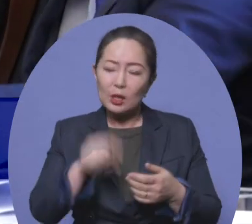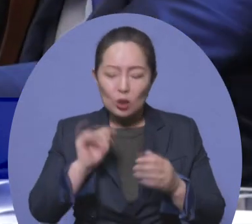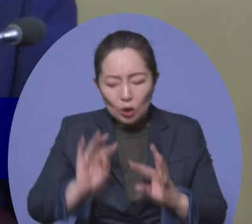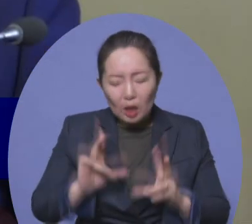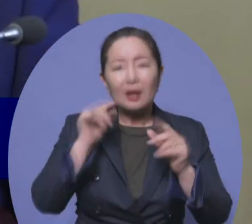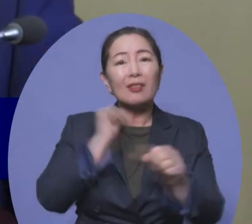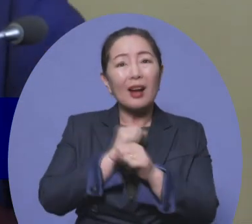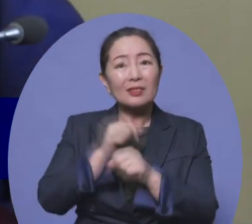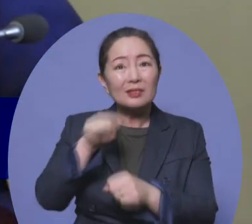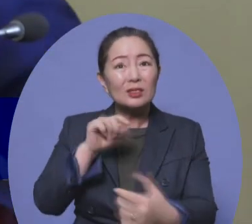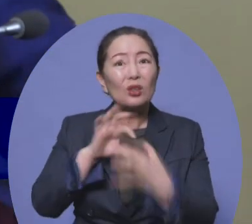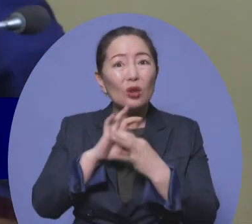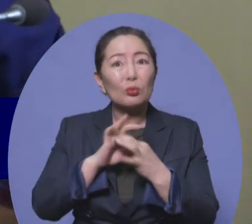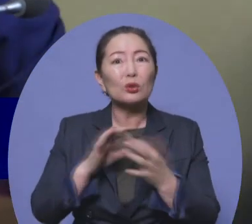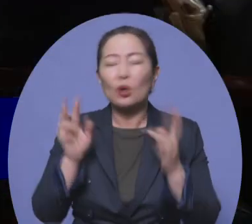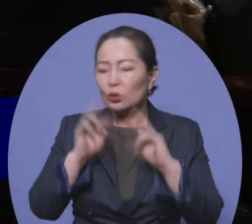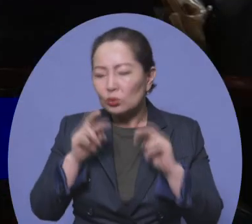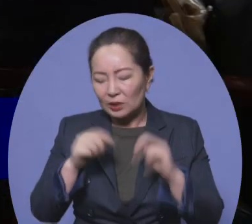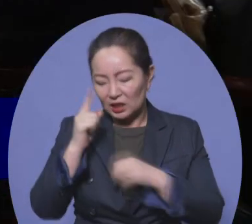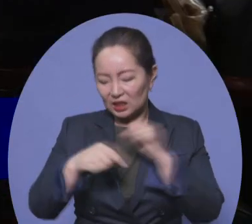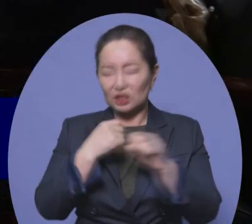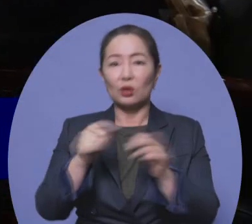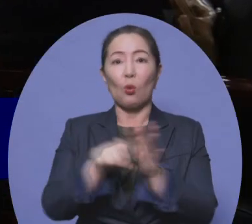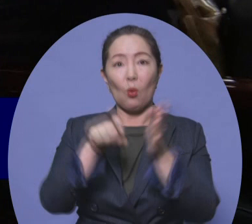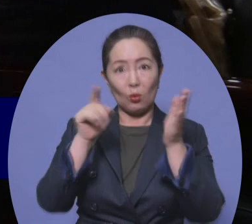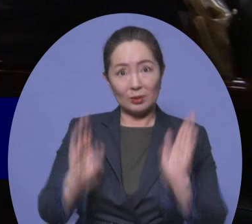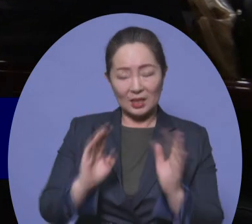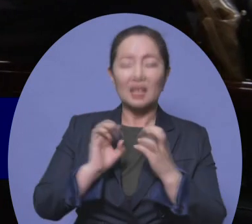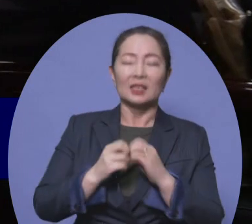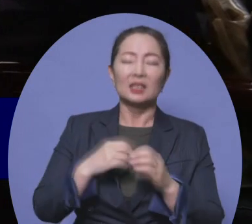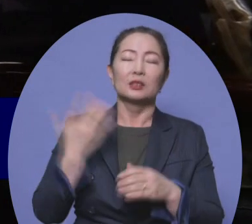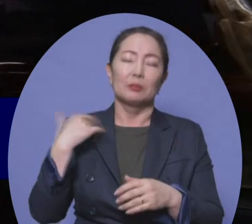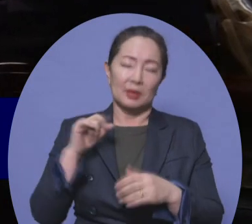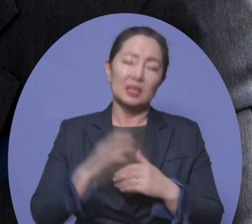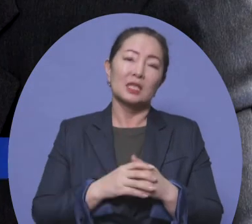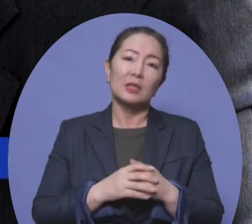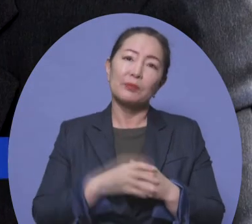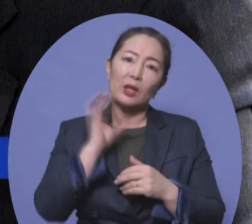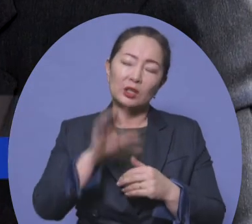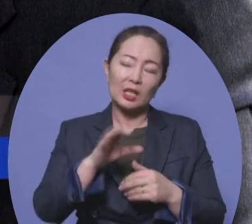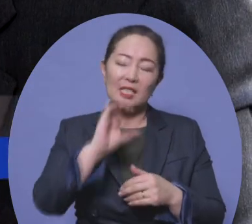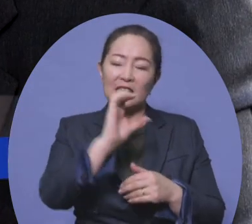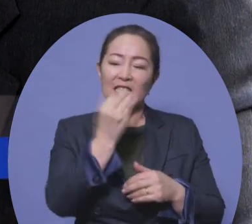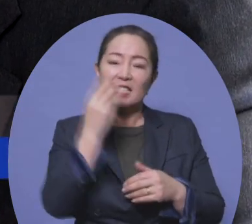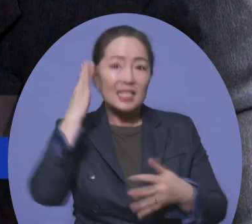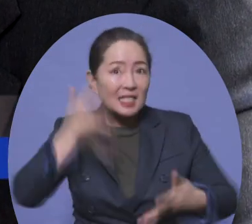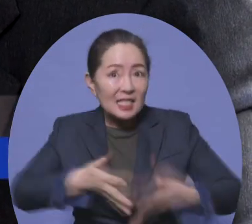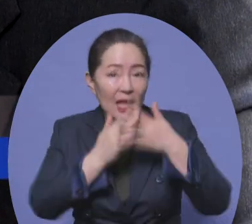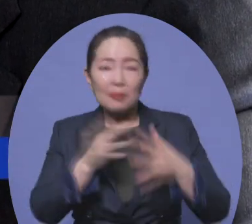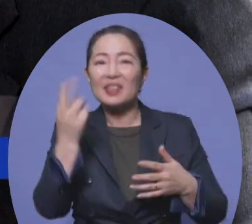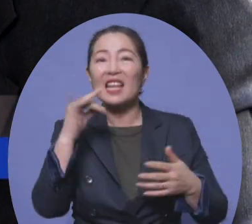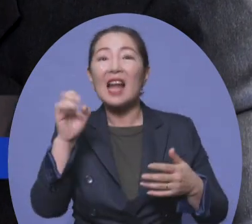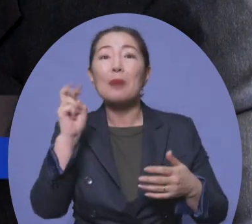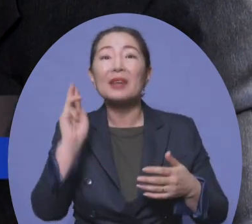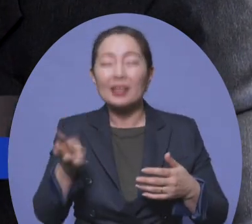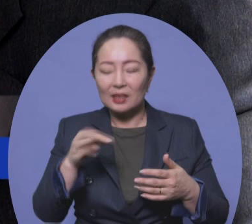гэрэлүүлэх ажлын та холбоотой тэр судалгааг бол бид нэг жилийн хугацаанд хийж үзтгсэн. Систем динамикийн судалгаа бол үндсэндээ бараг